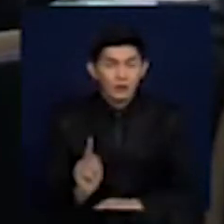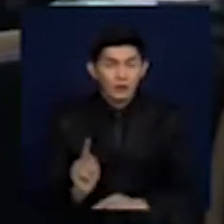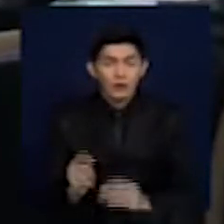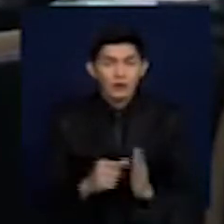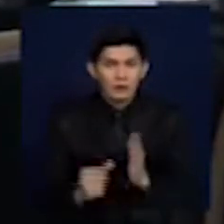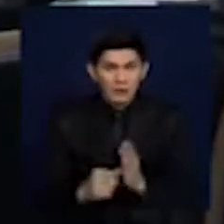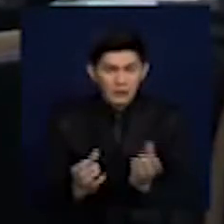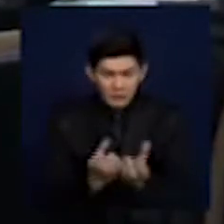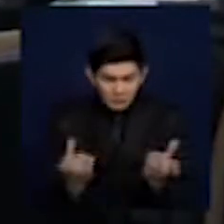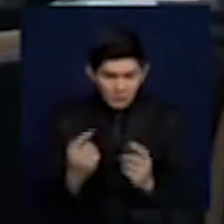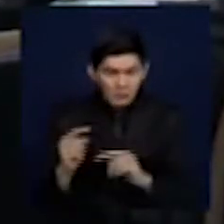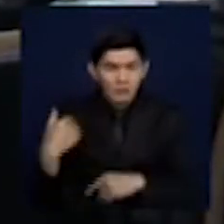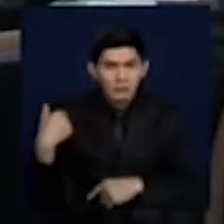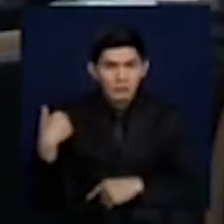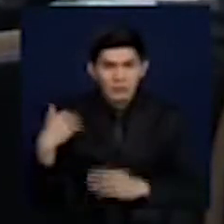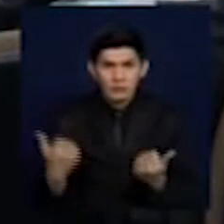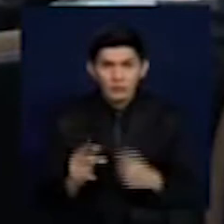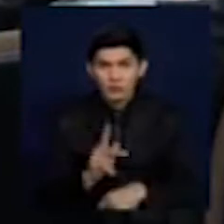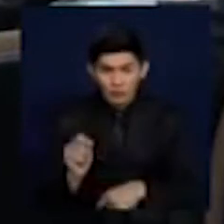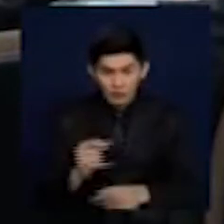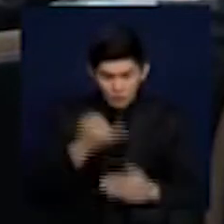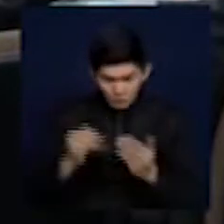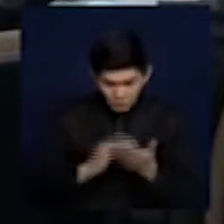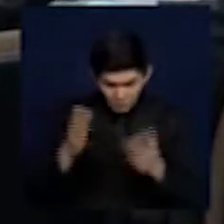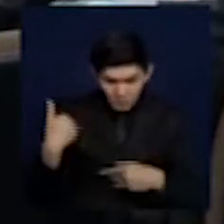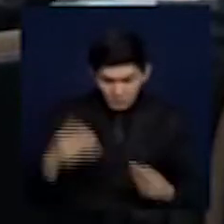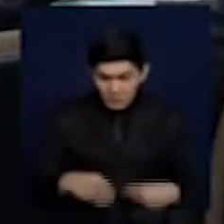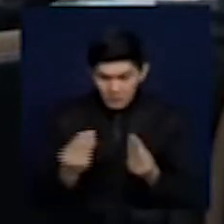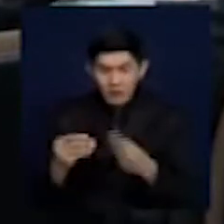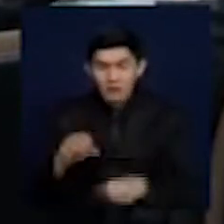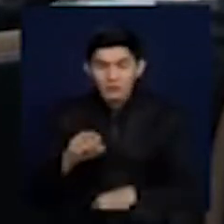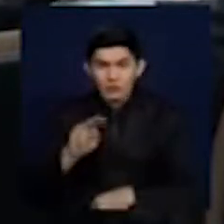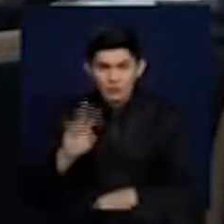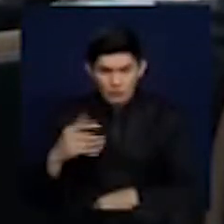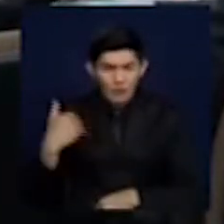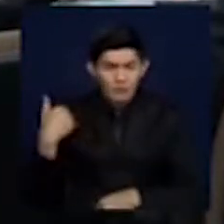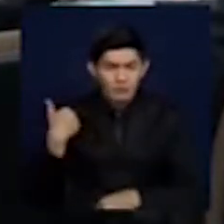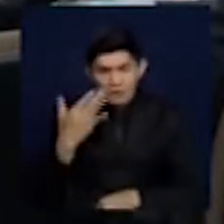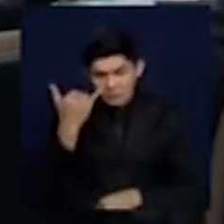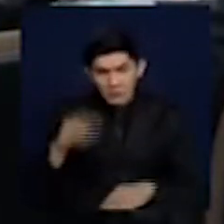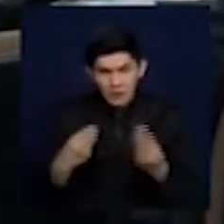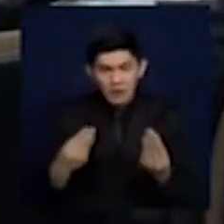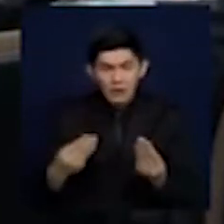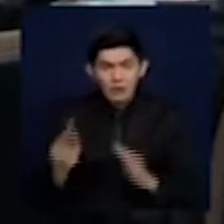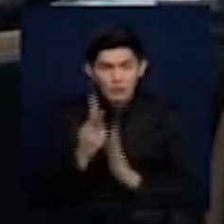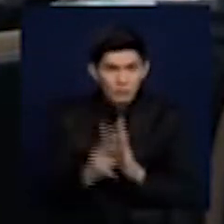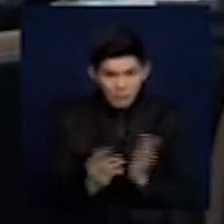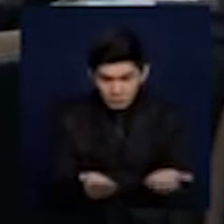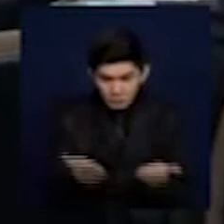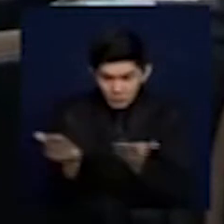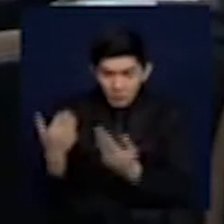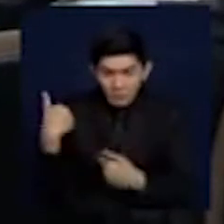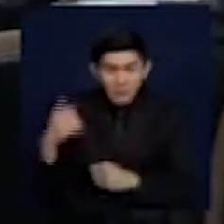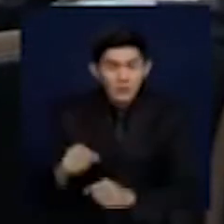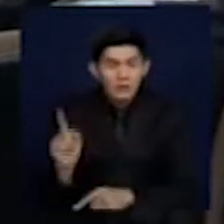ระราชบัญญัติกกต.และพรรคการเมืองเสร็จสิ้นแล้วนะคะก็จะส่งให้สนช.ทันทีค่ะเพื่อที่จะให้กฎหมายทั้ง2ฉบับนี้นะคะประกาศใ